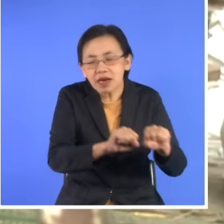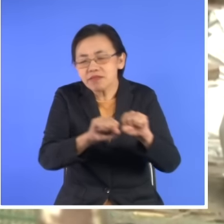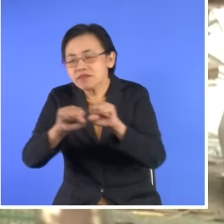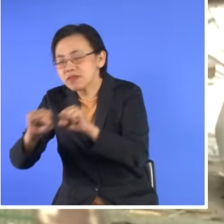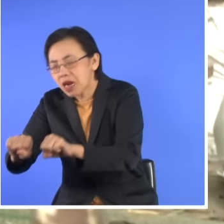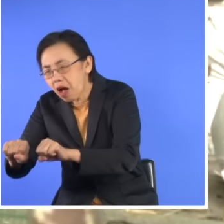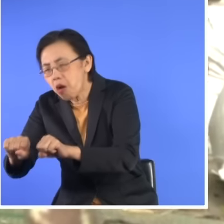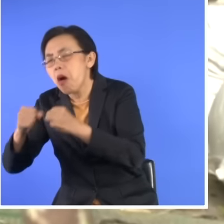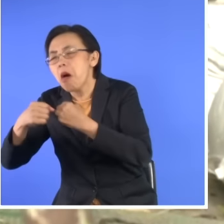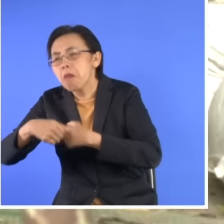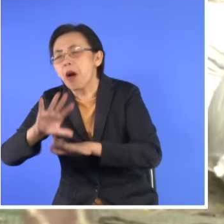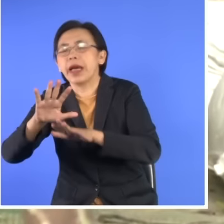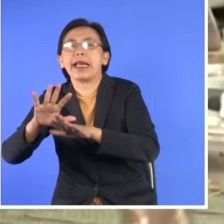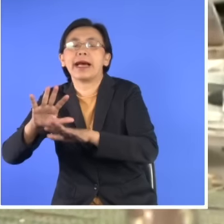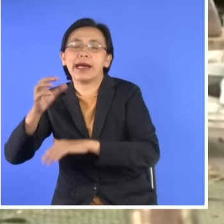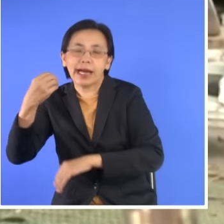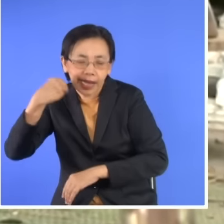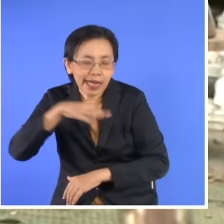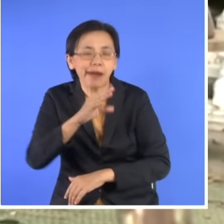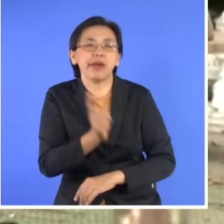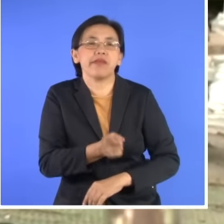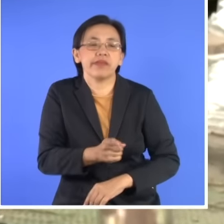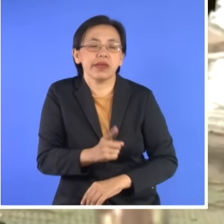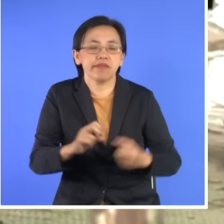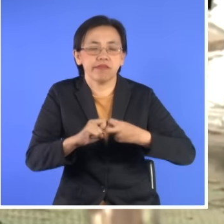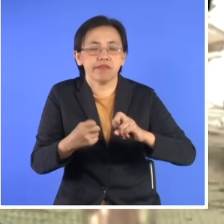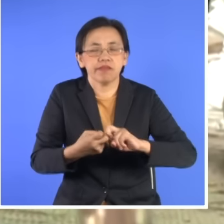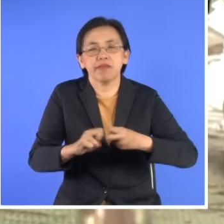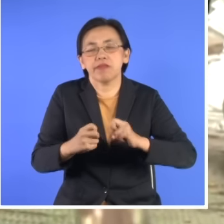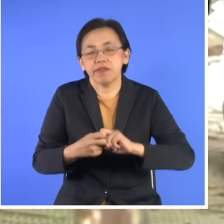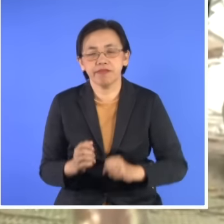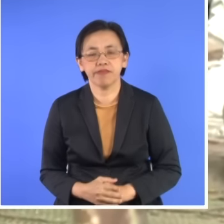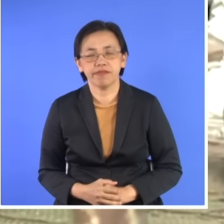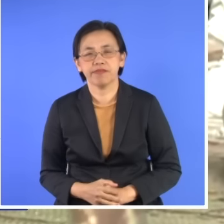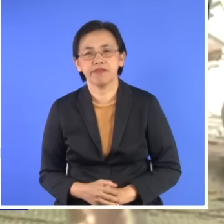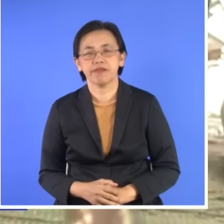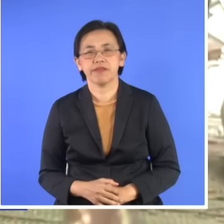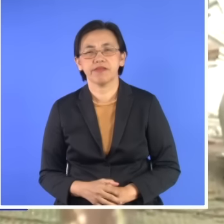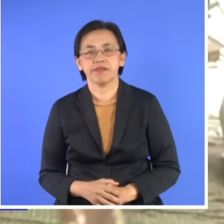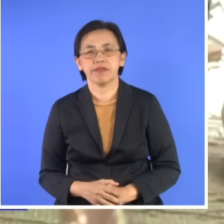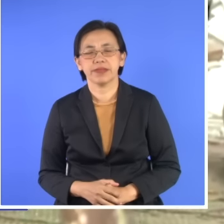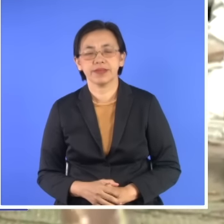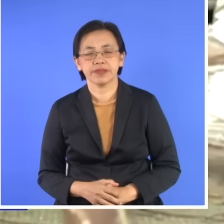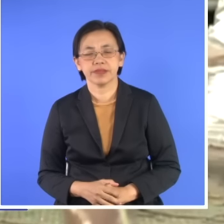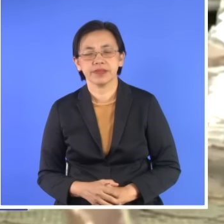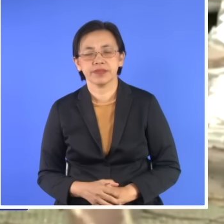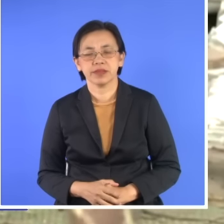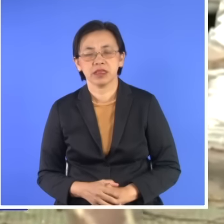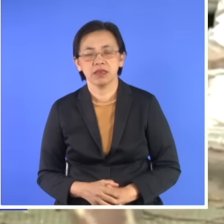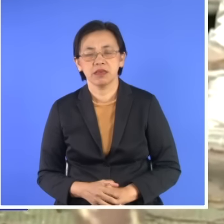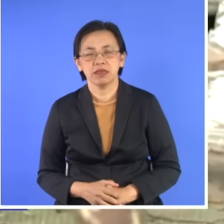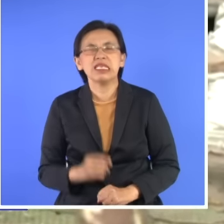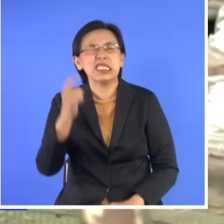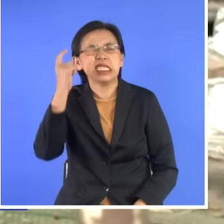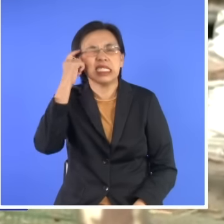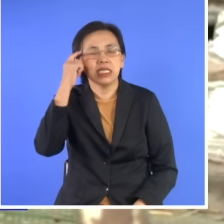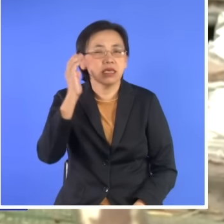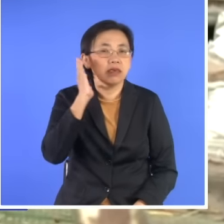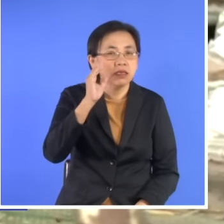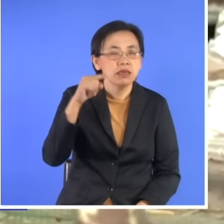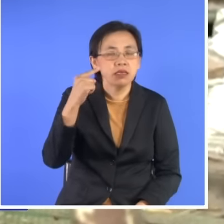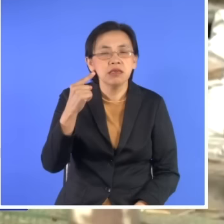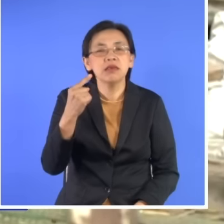เออเนี่ยแหละปัญหาเห็นนะพะพี่มาอยู่แถวนี้ประมาณปีนึงคือเข้าใจว่าชายหญิงคู่